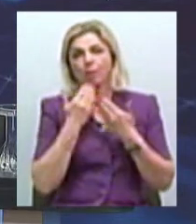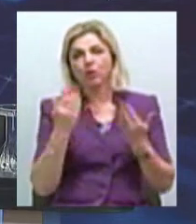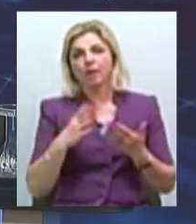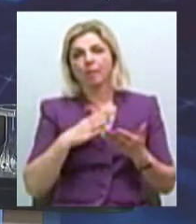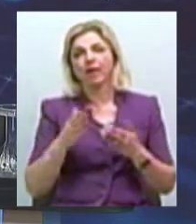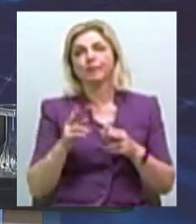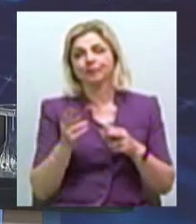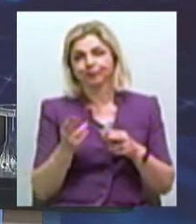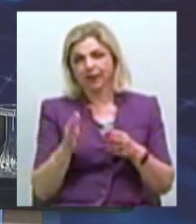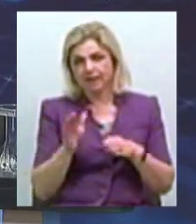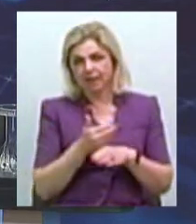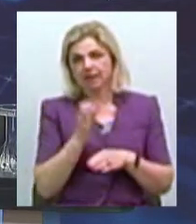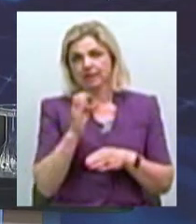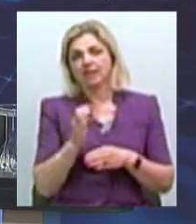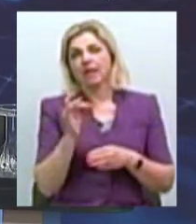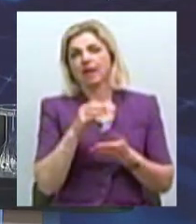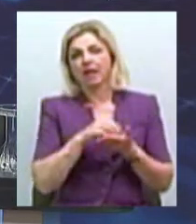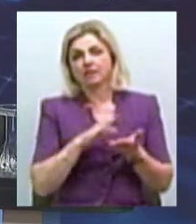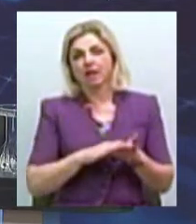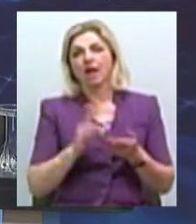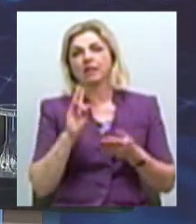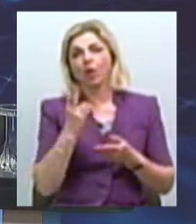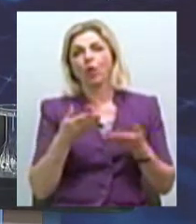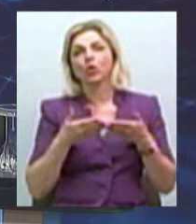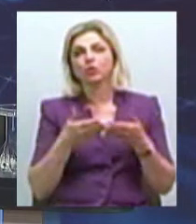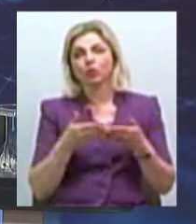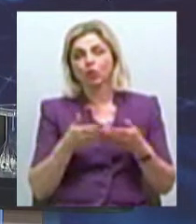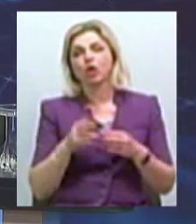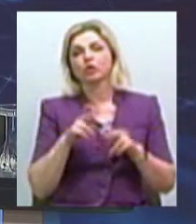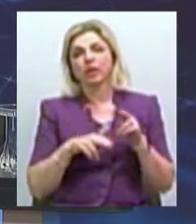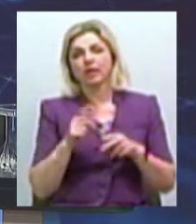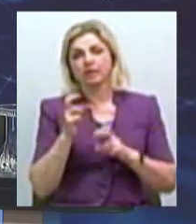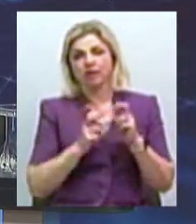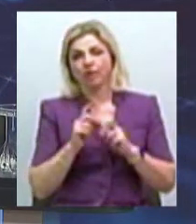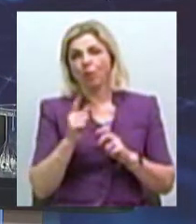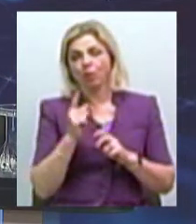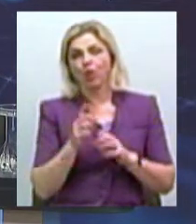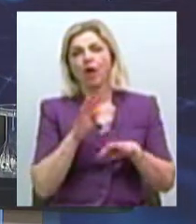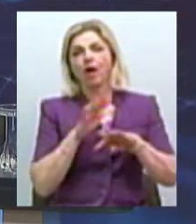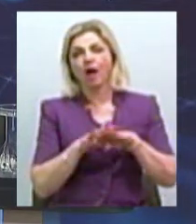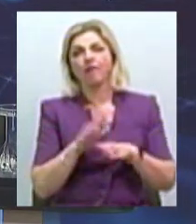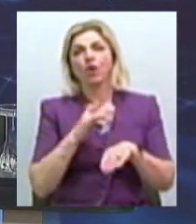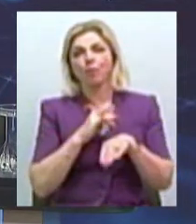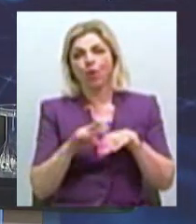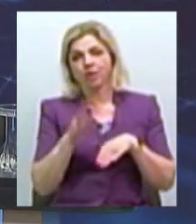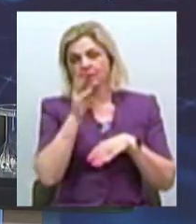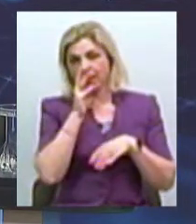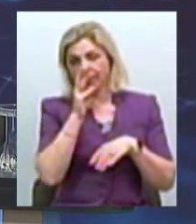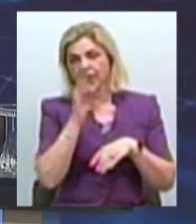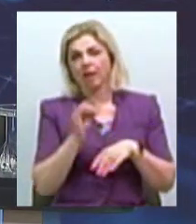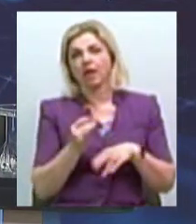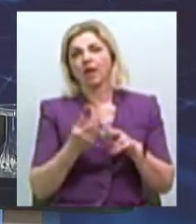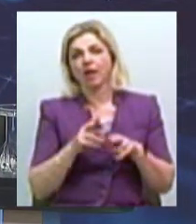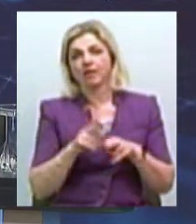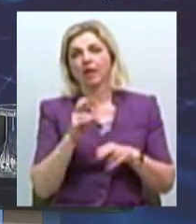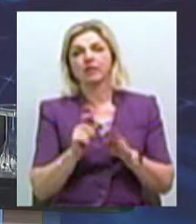на Миколаївському суднобудівному заводі у зв'язку з тим, що розроблений графік погашення заборгованості заробітної плати, і вона, ну,